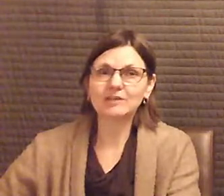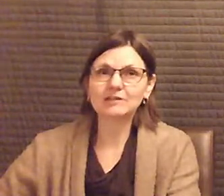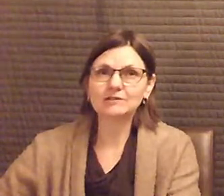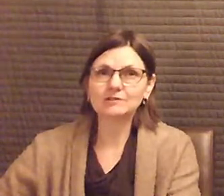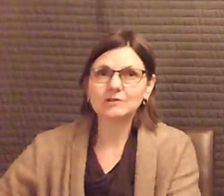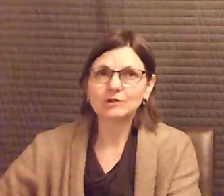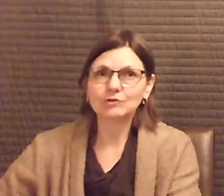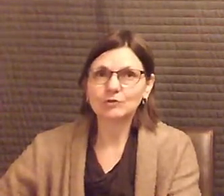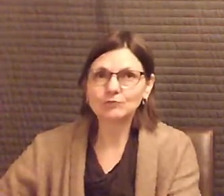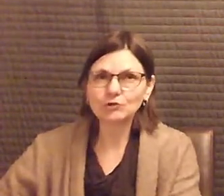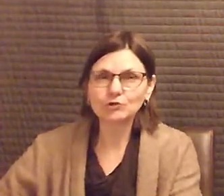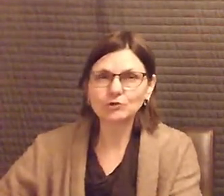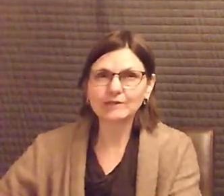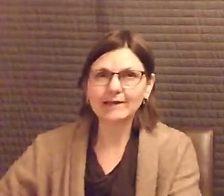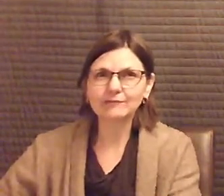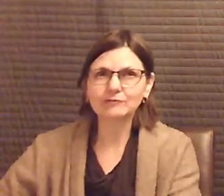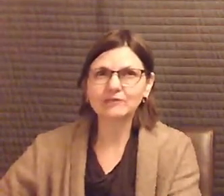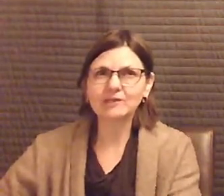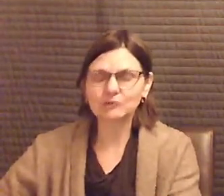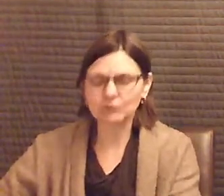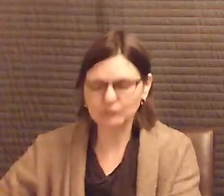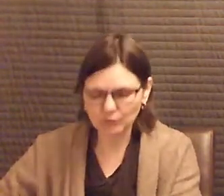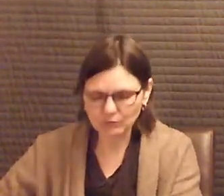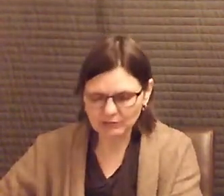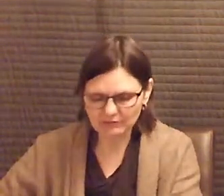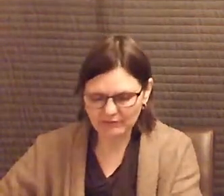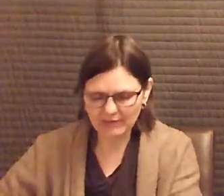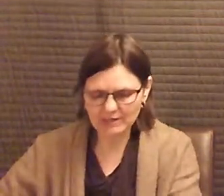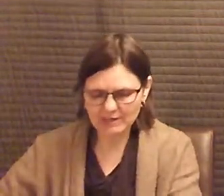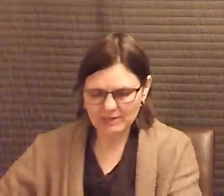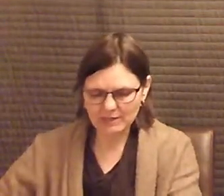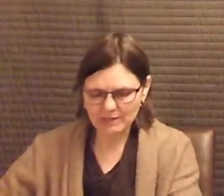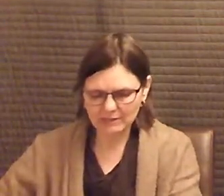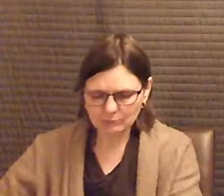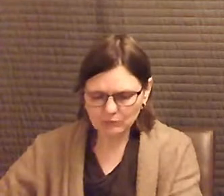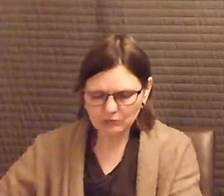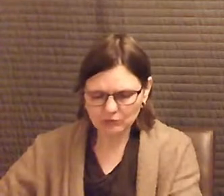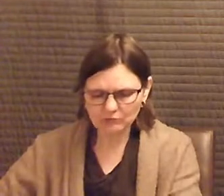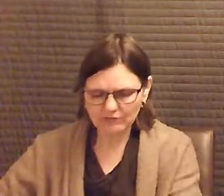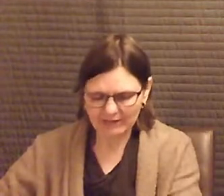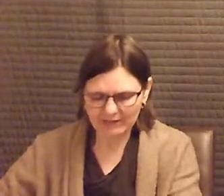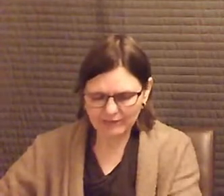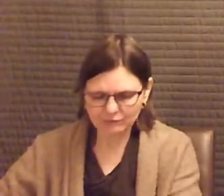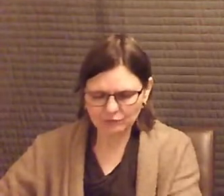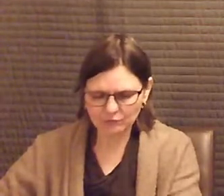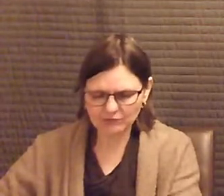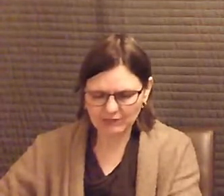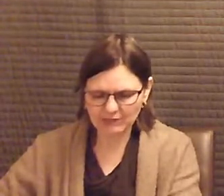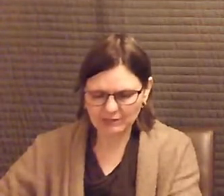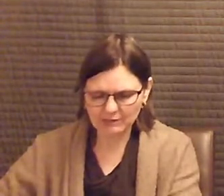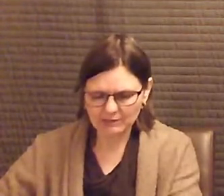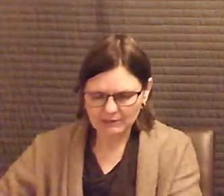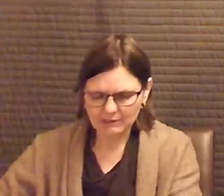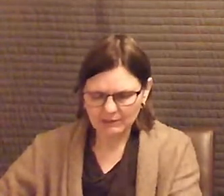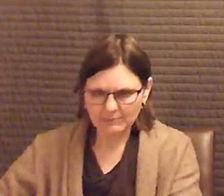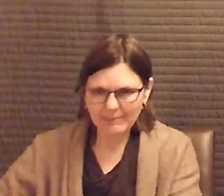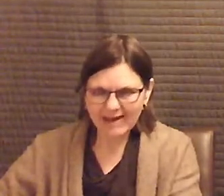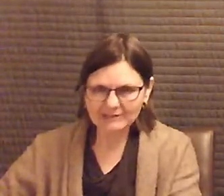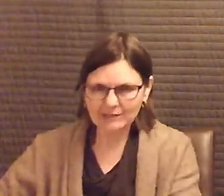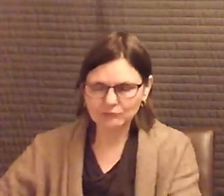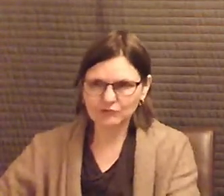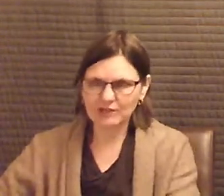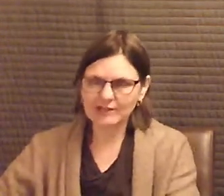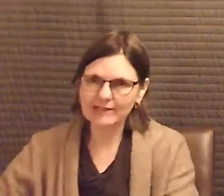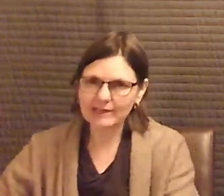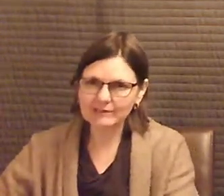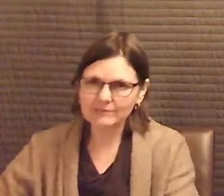van de wereld nog voor de grondlegging van de wereld nog voordat wij in de moederschoot waren heeft u ons al gemaakt